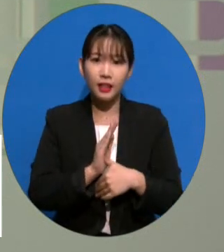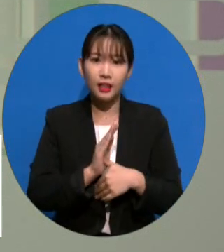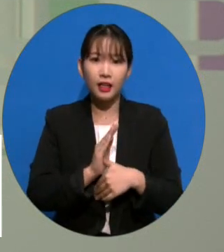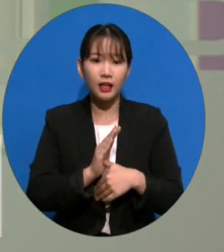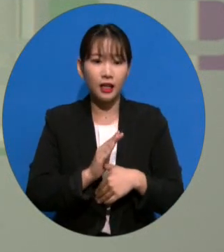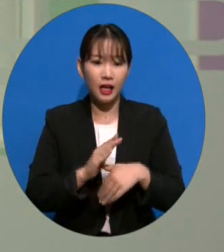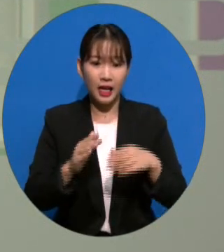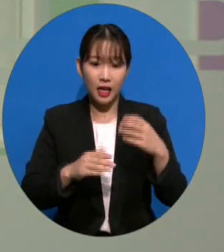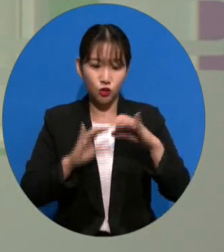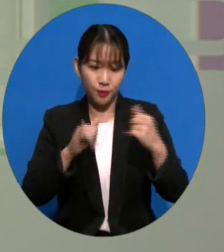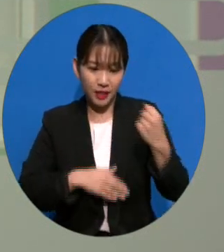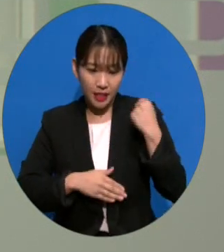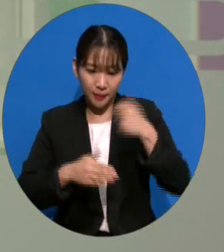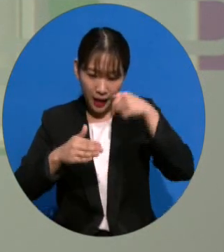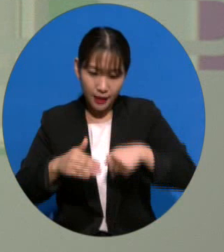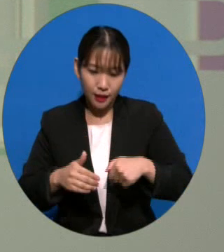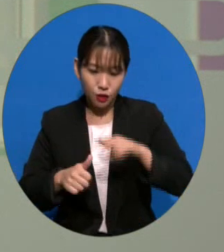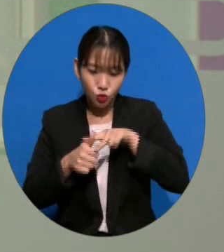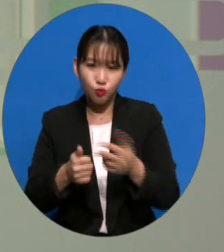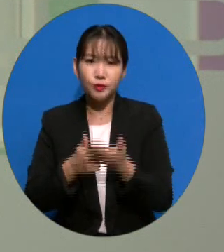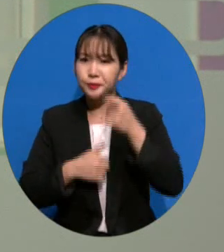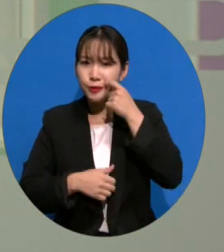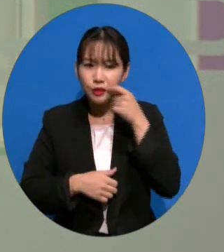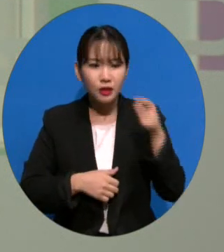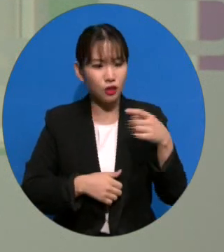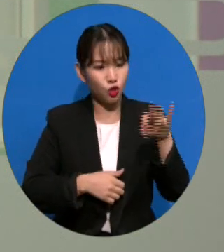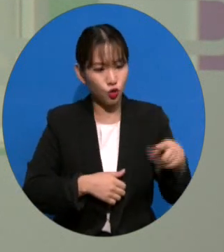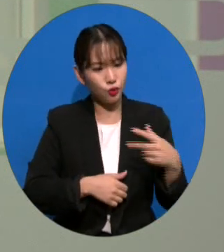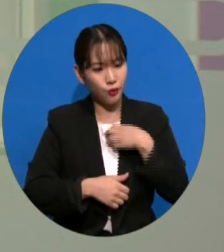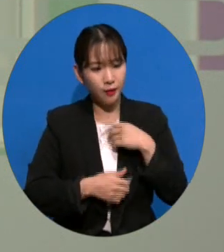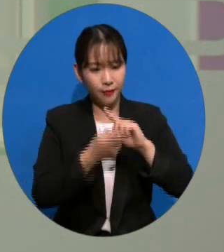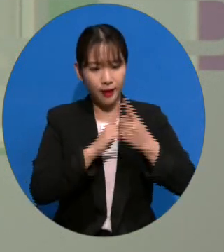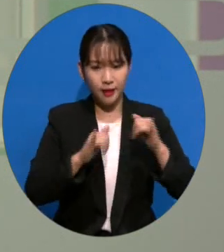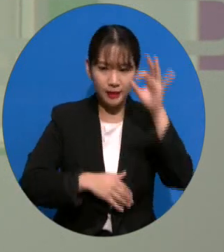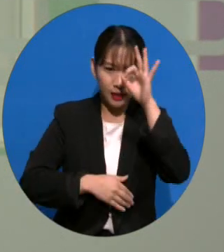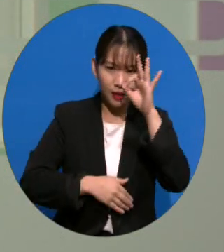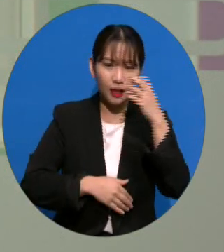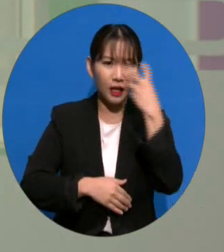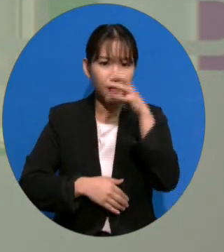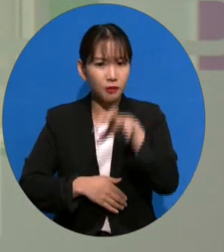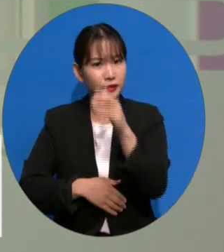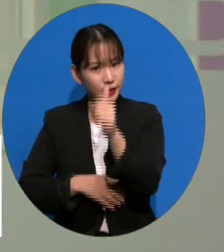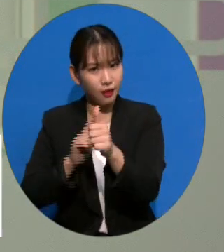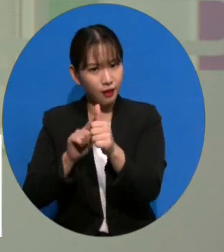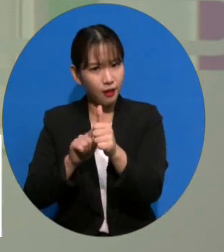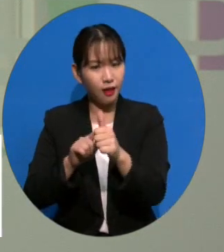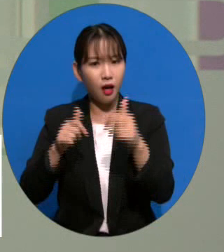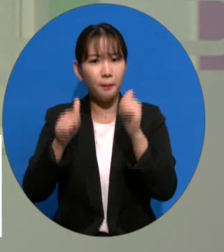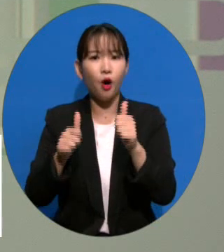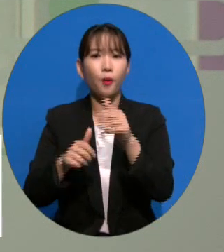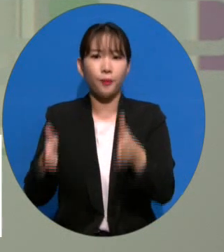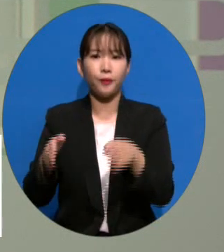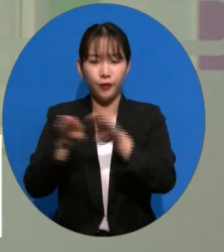후보는 길르지 못하고 그 리스크를 대체할 만한 사람을 찾다가 감사원장을